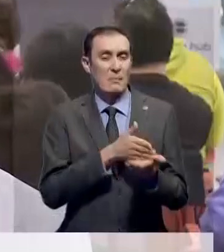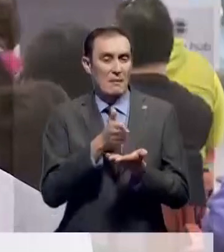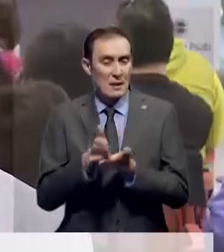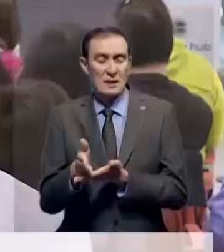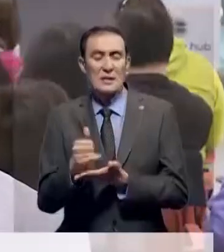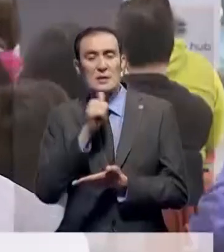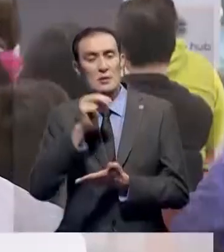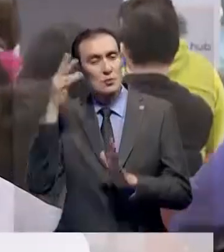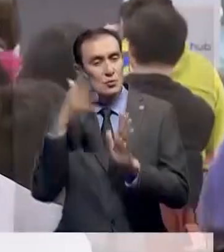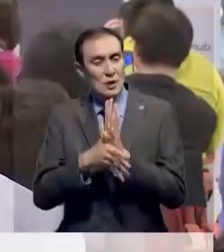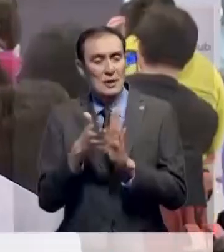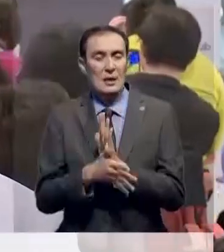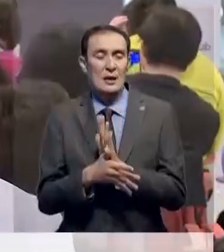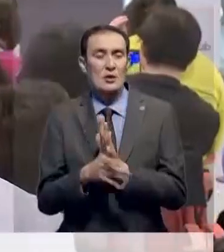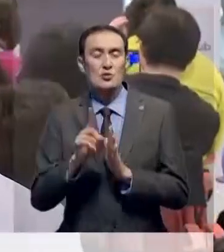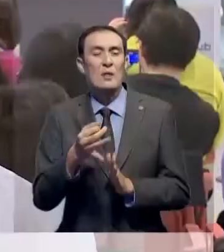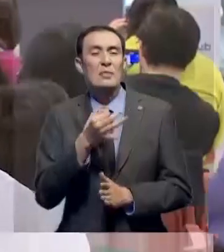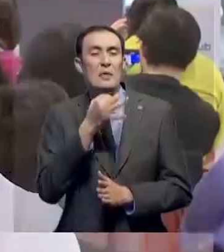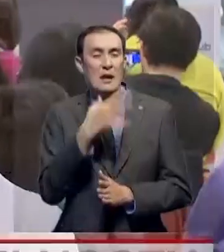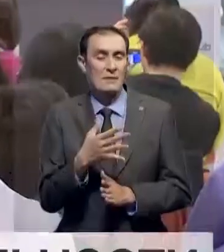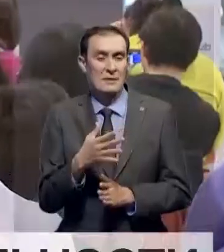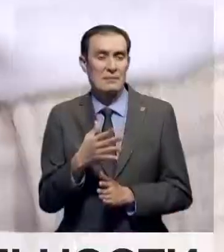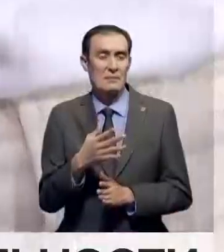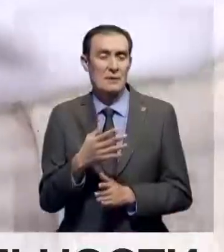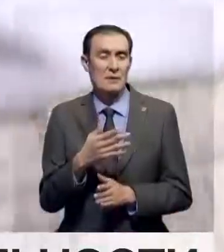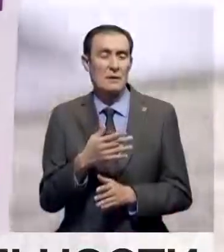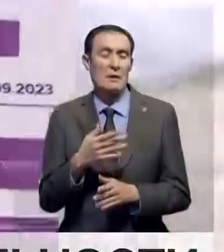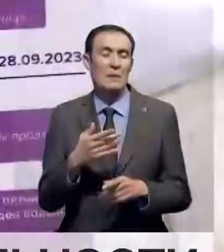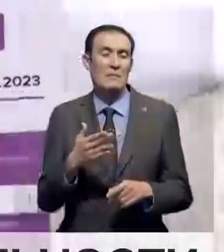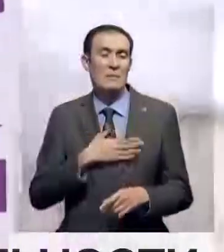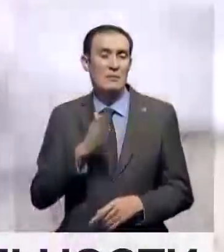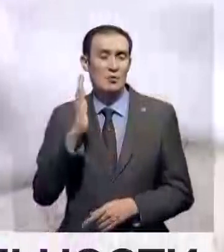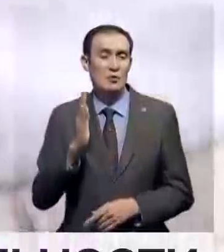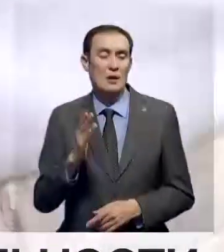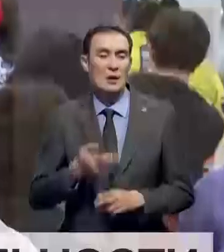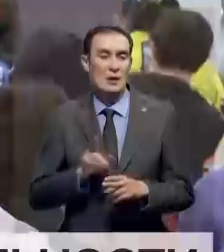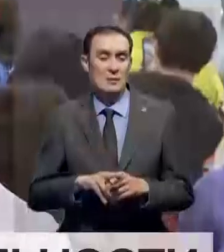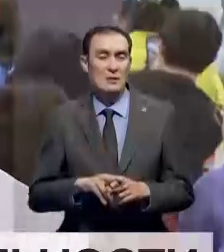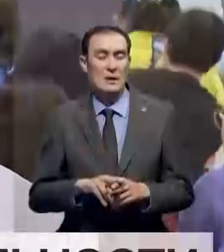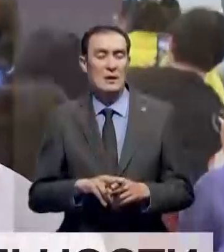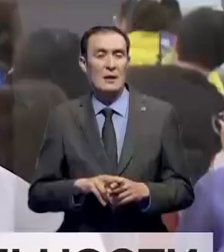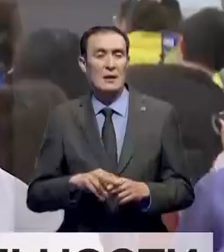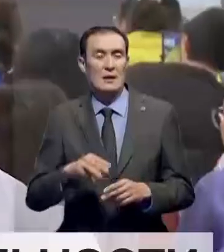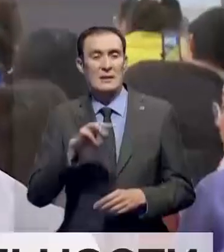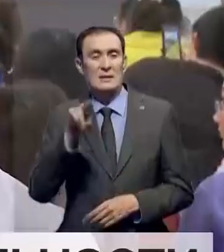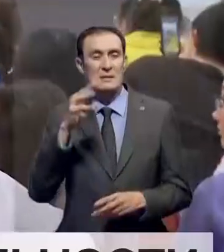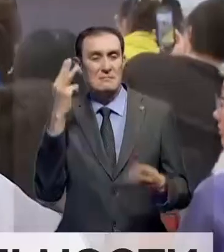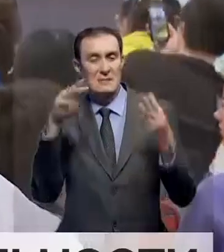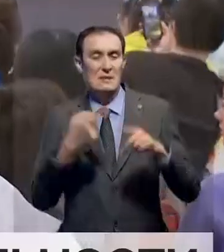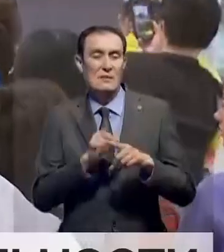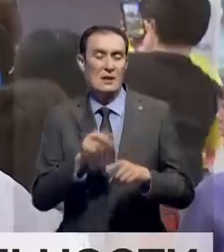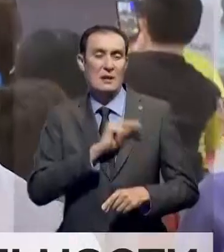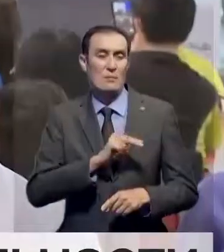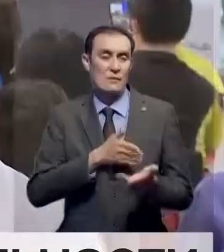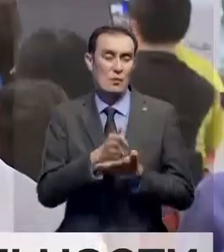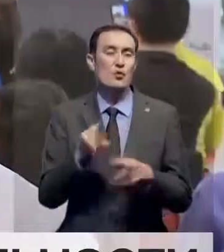этом изучать одну сферу, то, что тебе нравится, быть разносторонним. Так как моя будущая специальность – это графический дизайнер, я хочу развиваться в этой